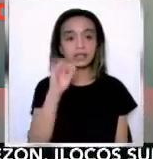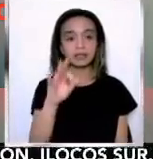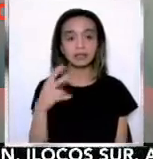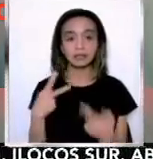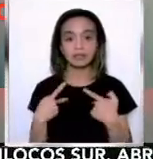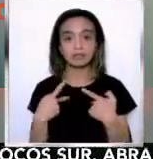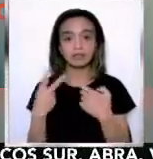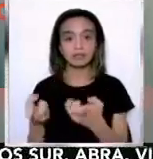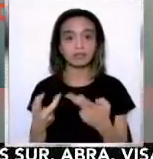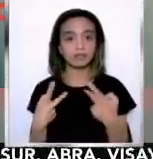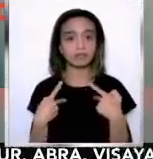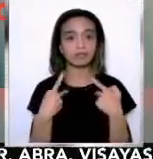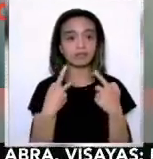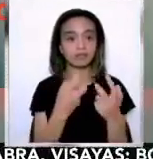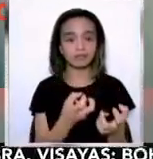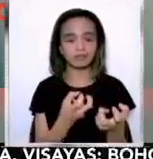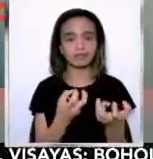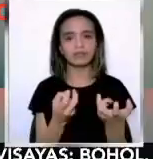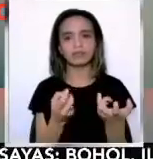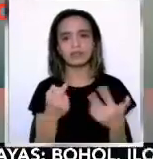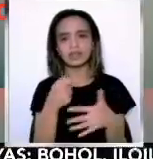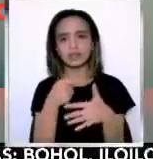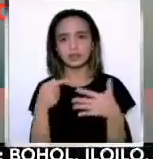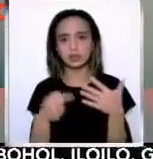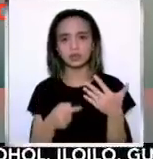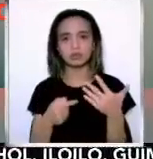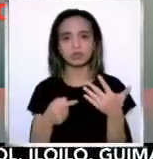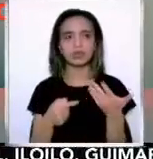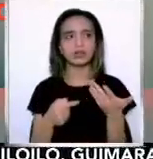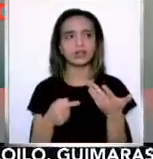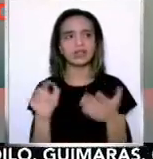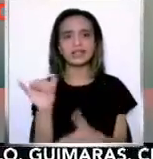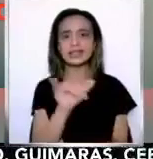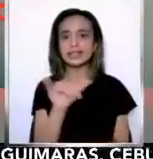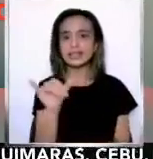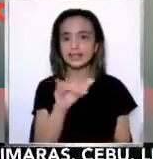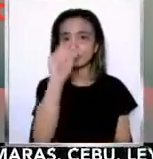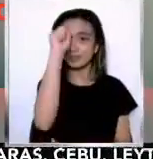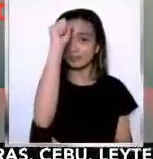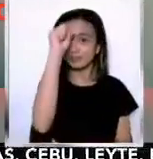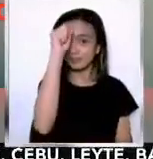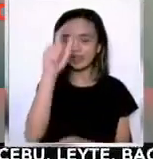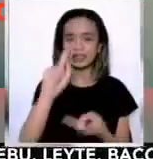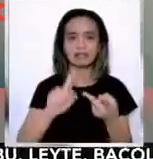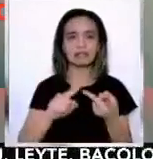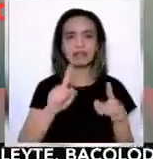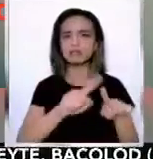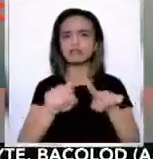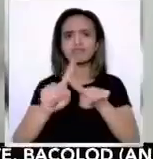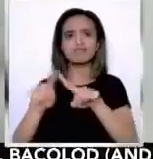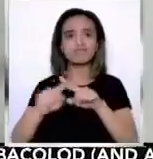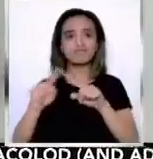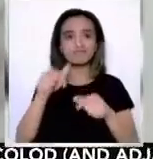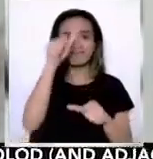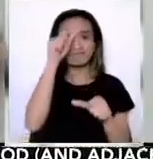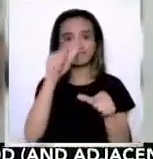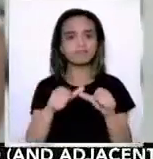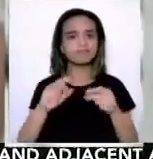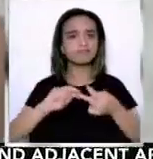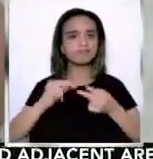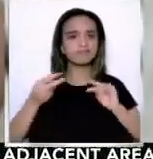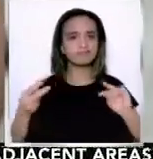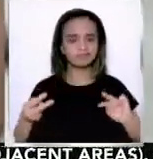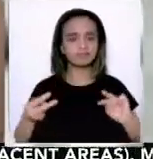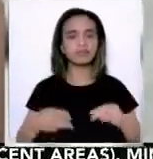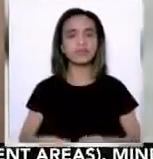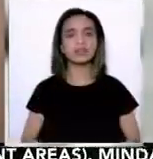protein, these are the mutations same as the Delta, the Alpha. Why is it highly transmissible? Kaya giit ng mga